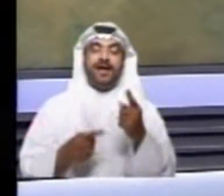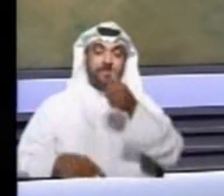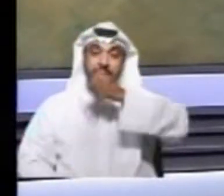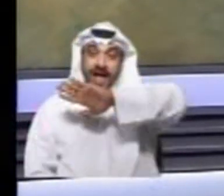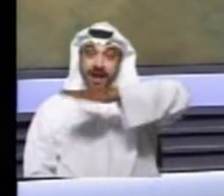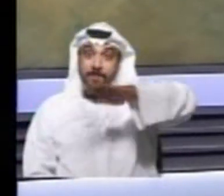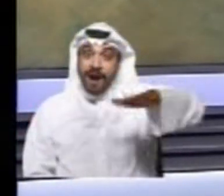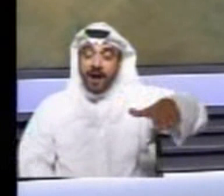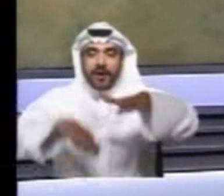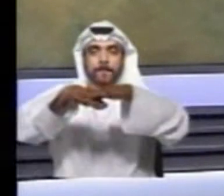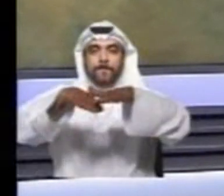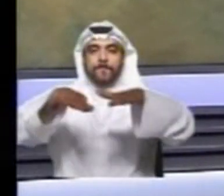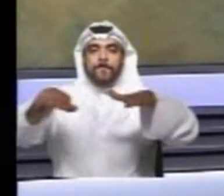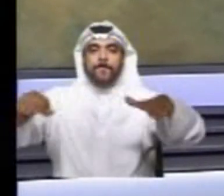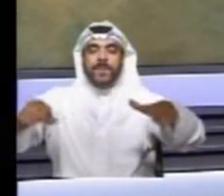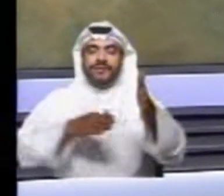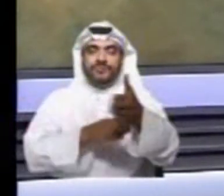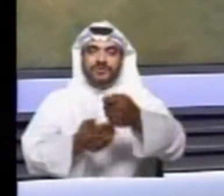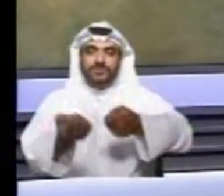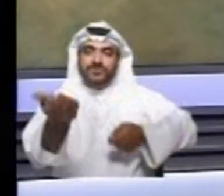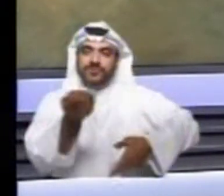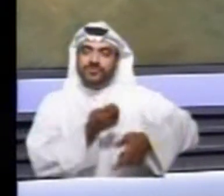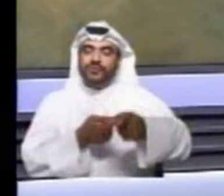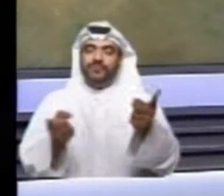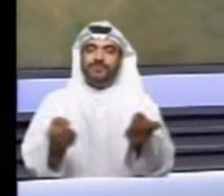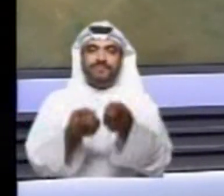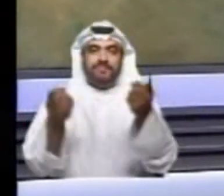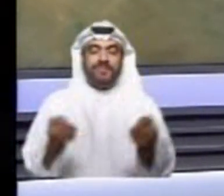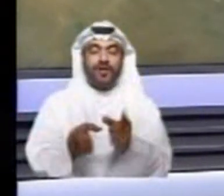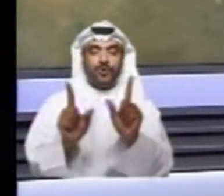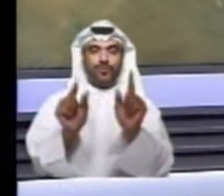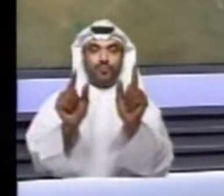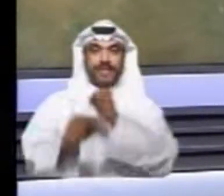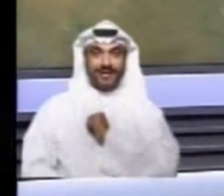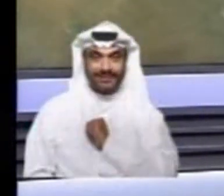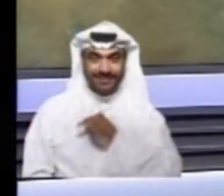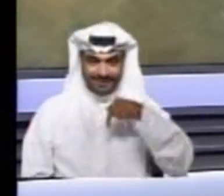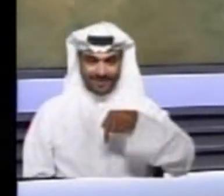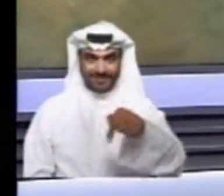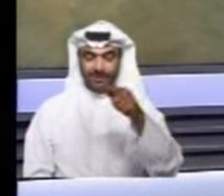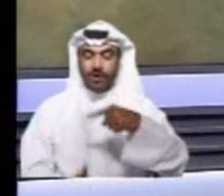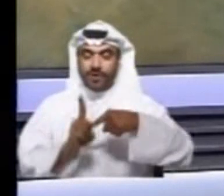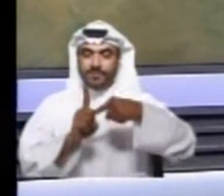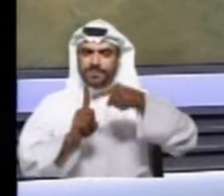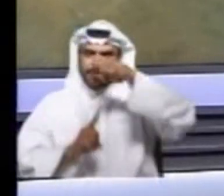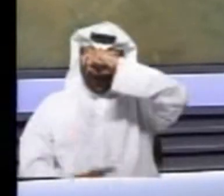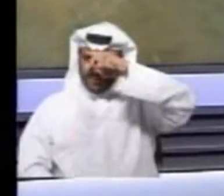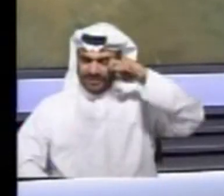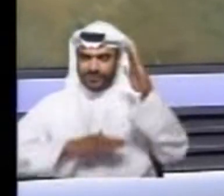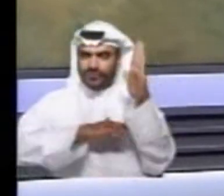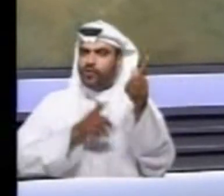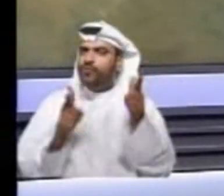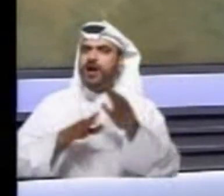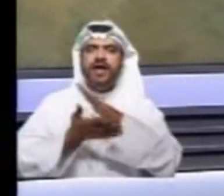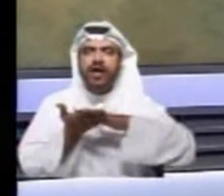إلى معتدل من 1 إلى 3 قدم. درجات الحرارة في معظم المناطق تتراوح ما بين 21 إلى 22